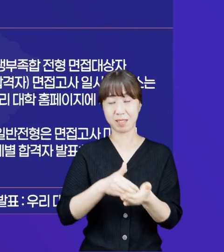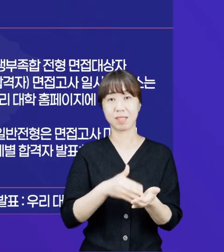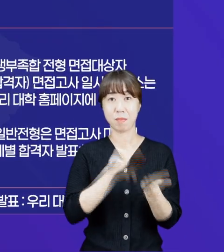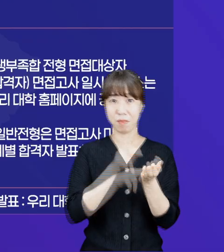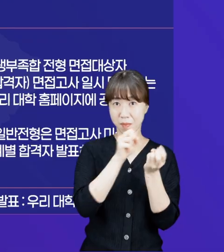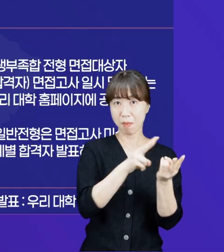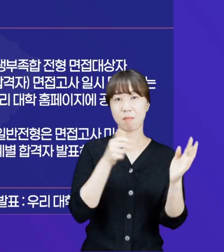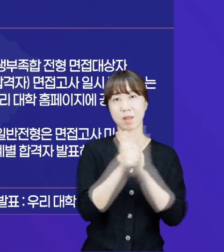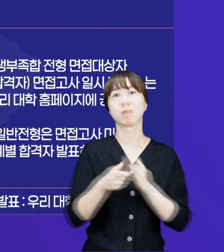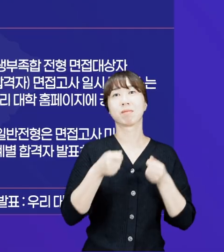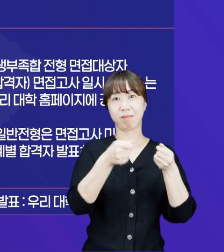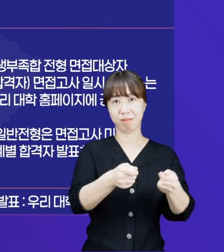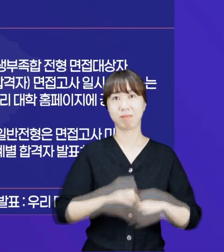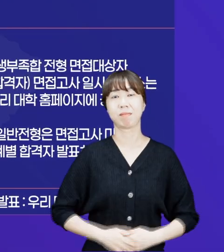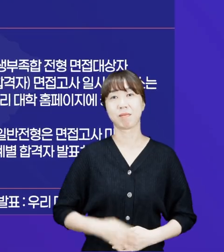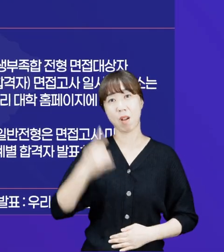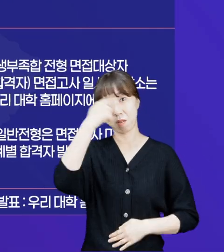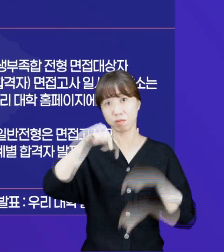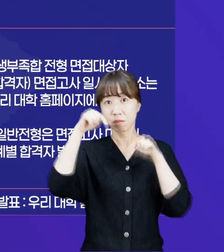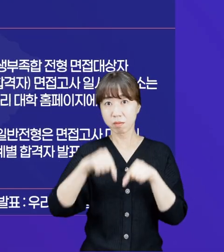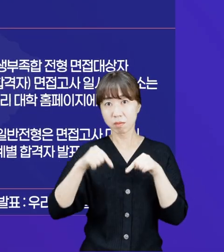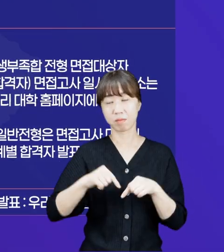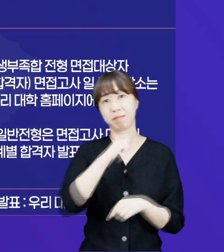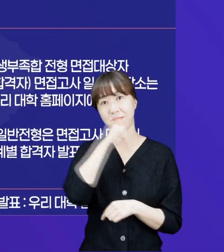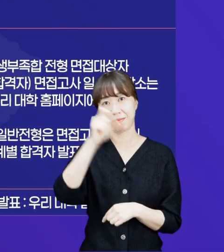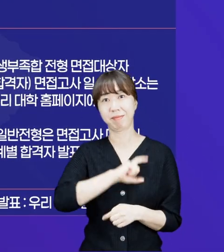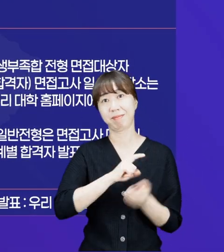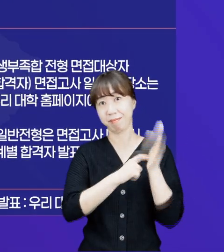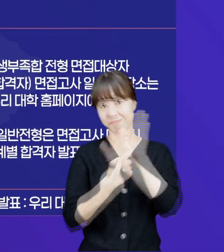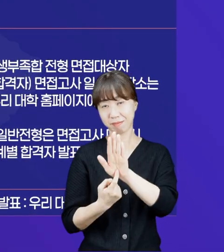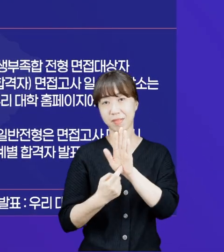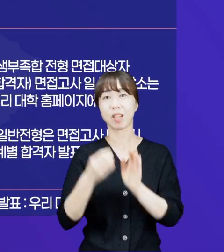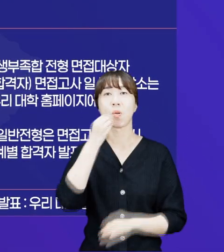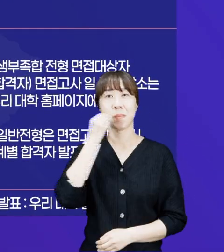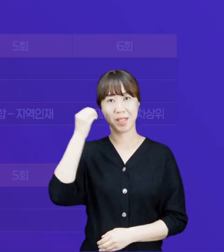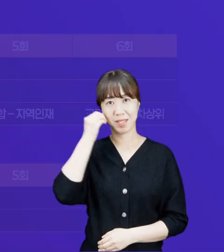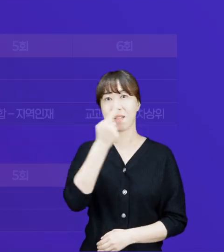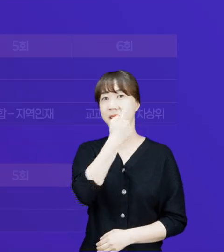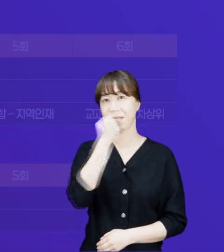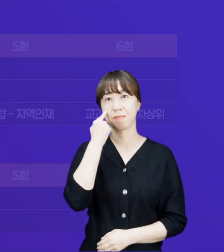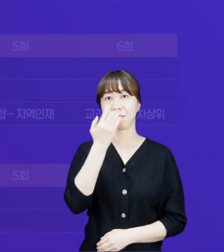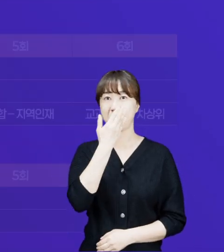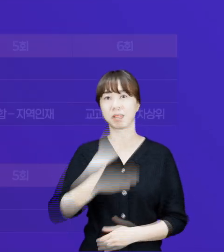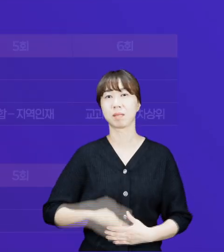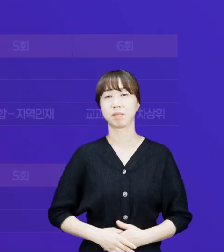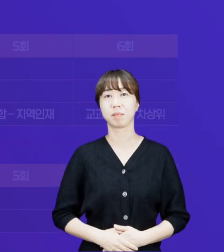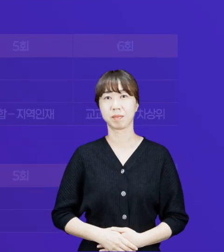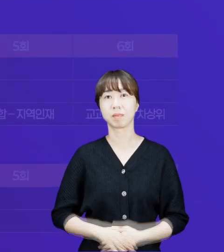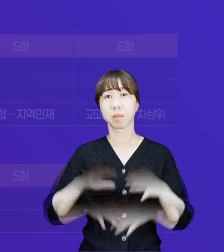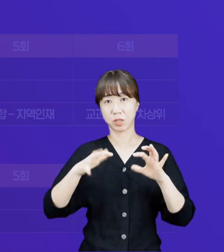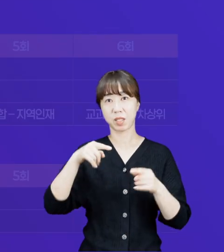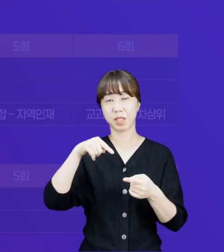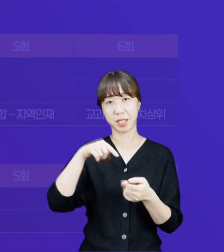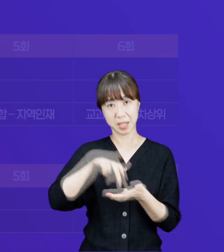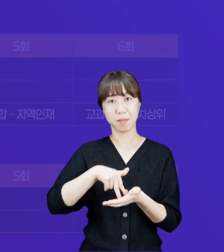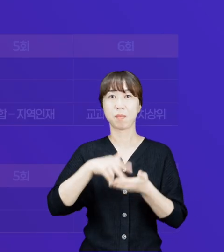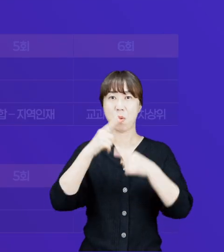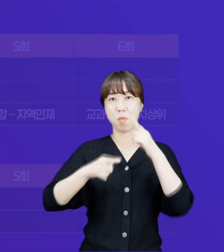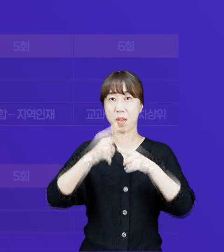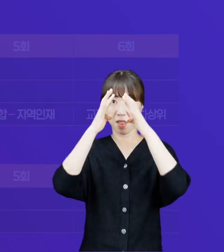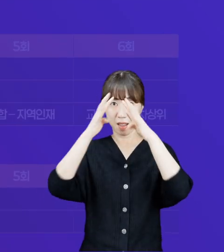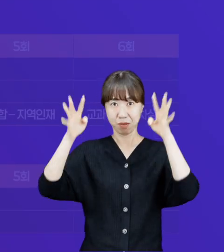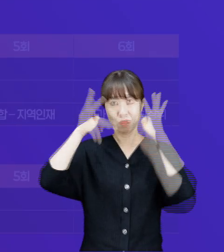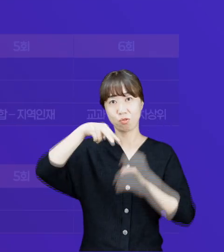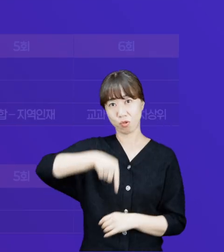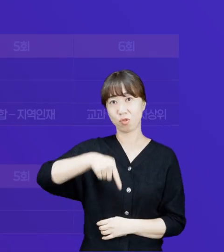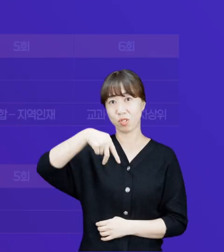면접고사 및 합격자 발표 일정은 국립목포대학교 홈페이지를 참고해 주시기 바랍니다. 국립목포대학교 수시 원서 접수는 모집 단위에